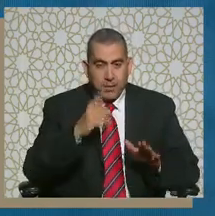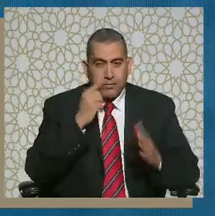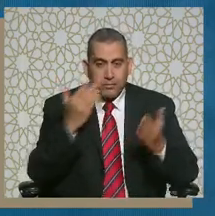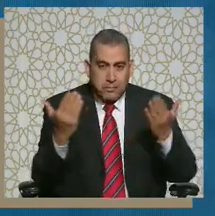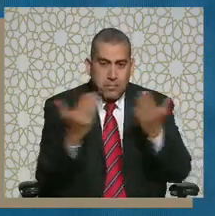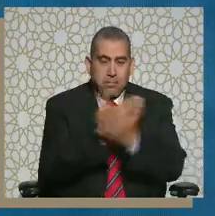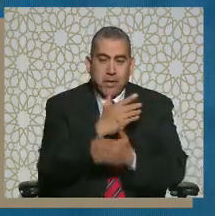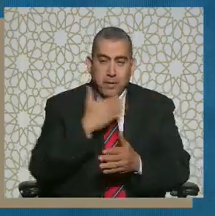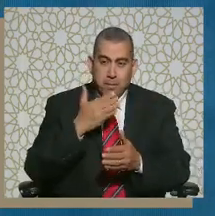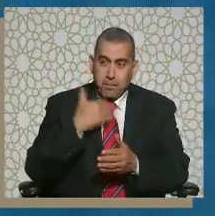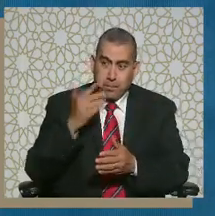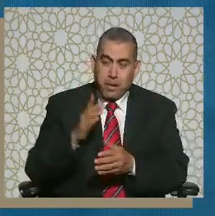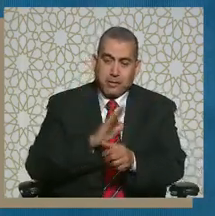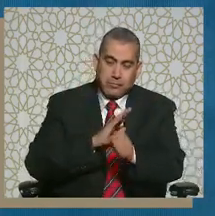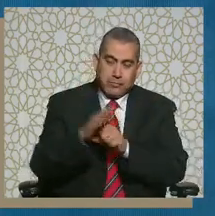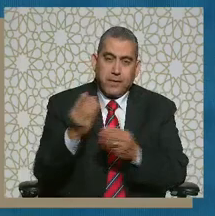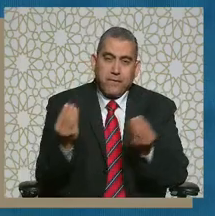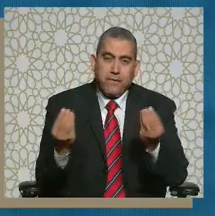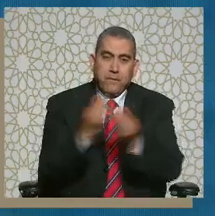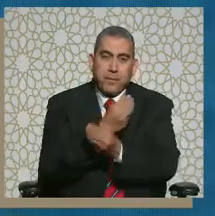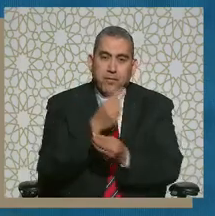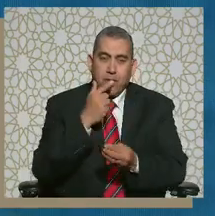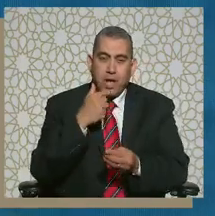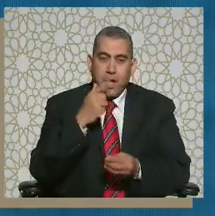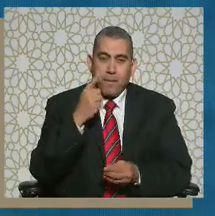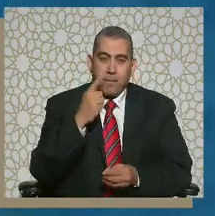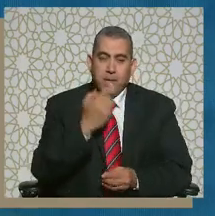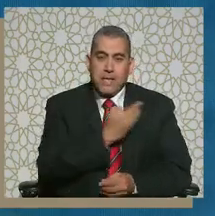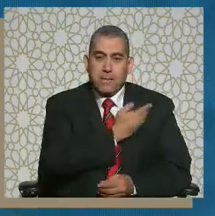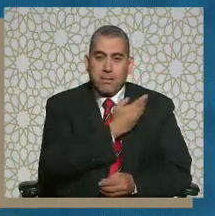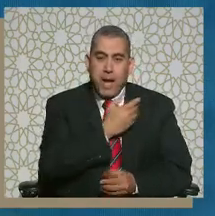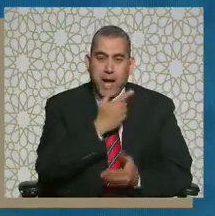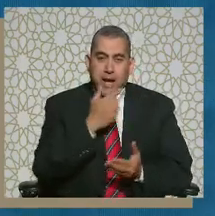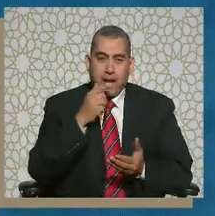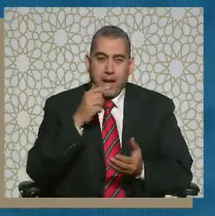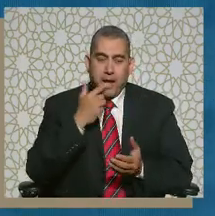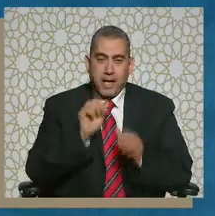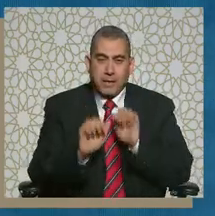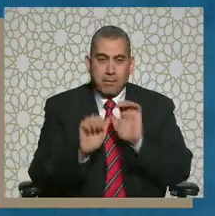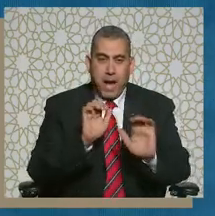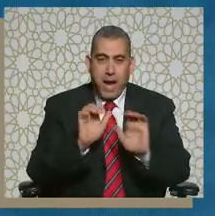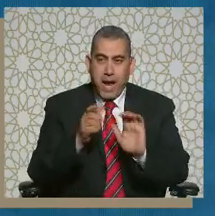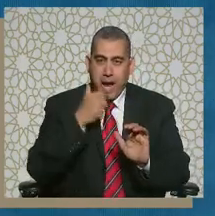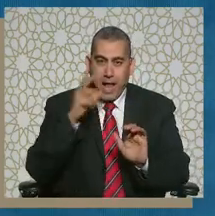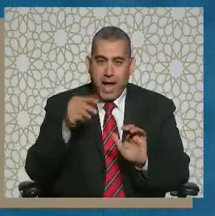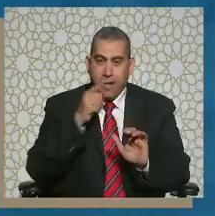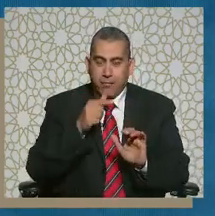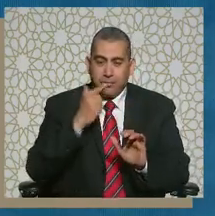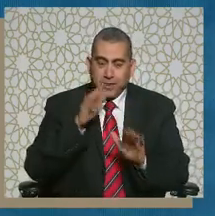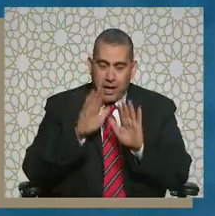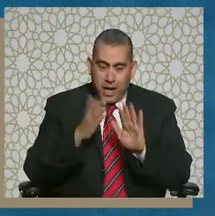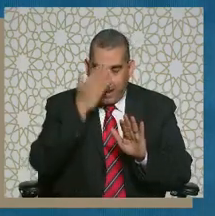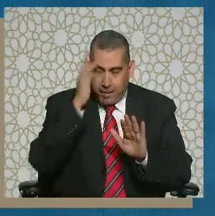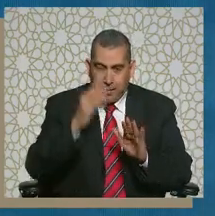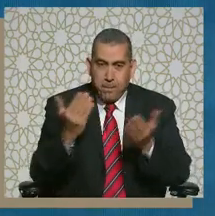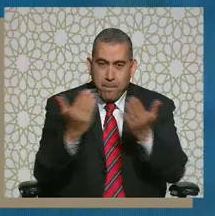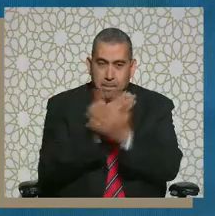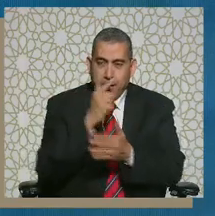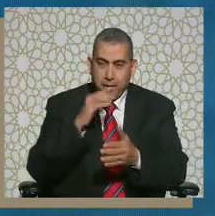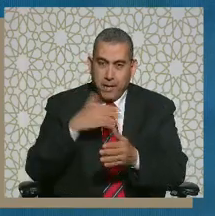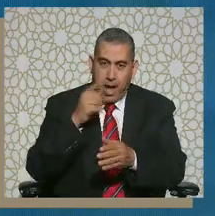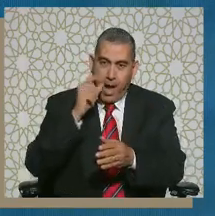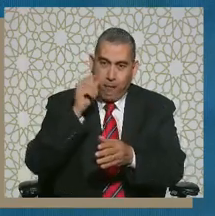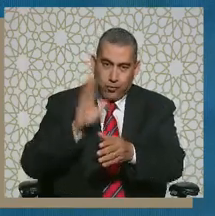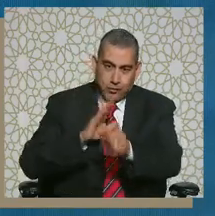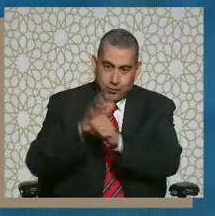التضحيه فداء لسيدنا اسماعيل فالعباد نفسها مقصوده هنا العباده